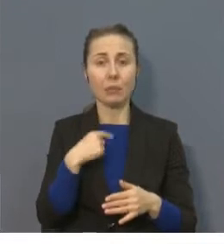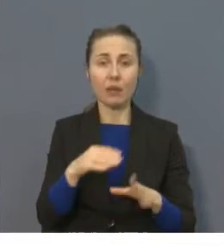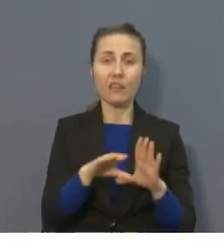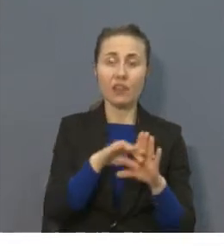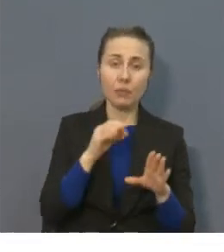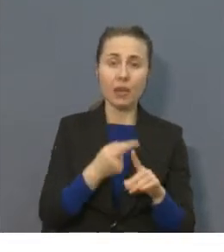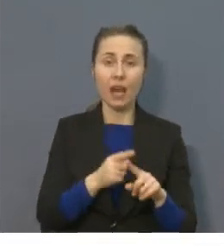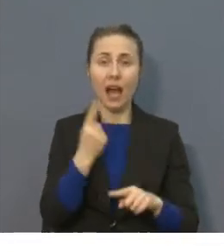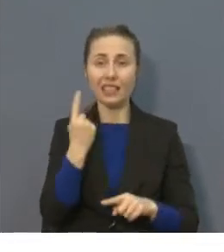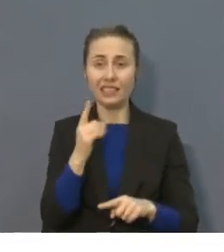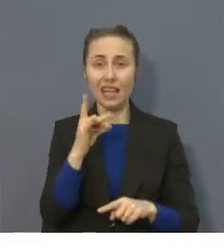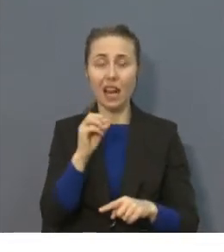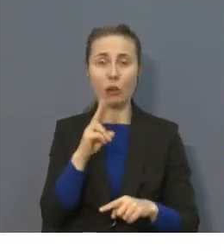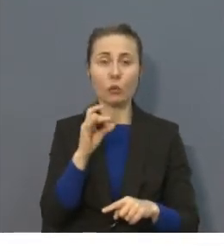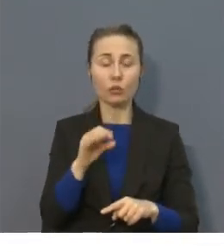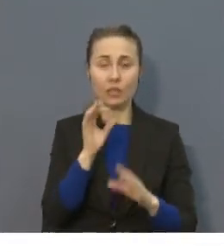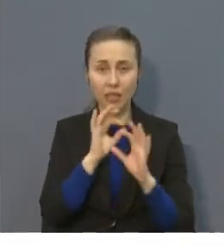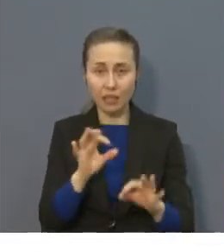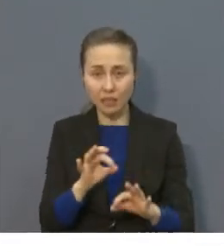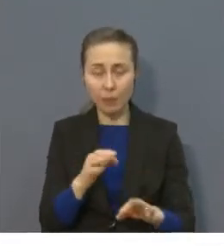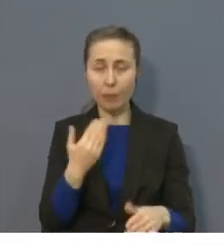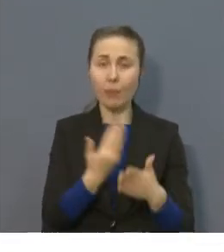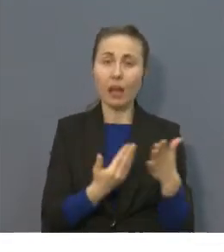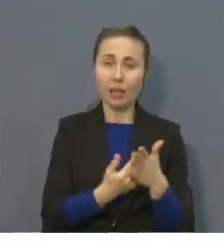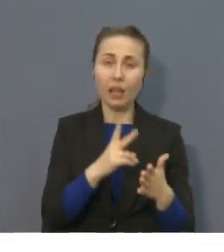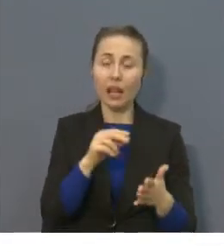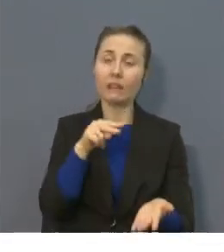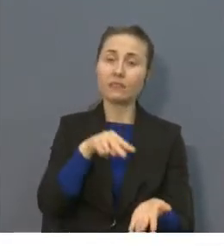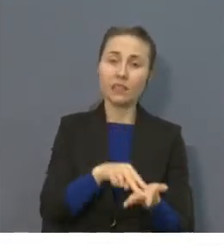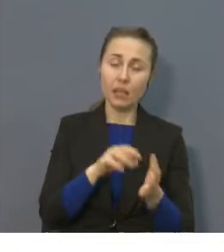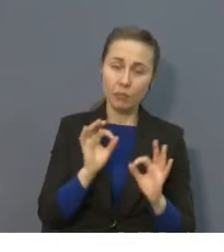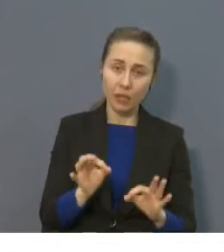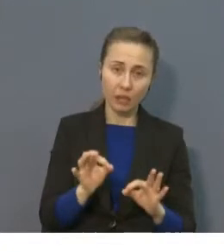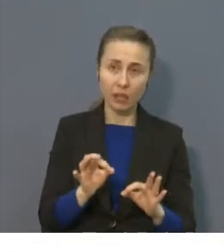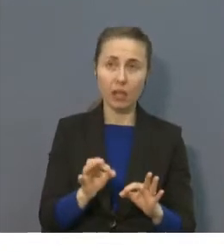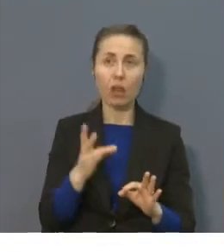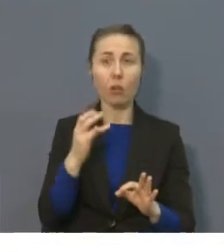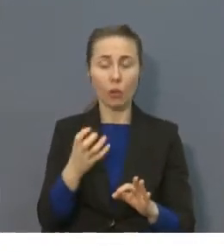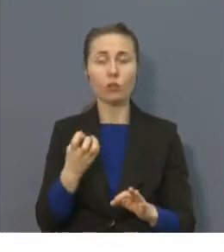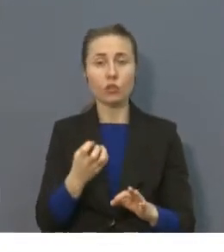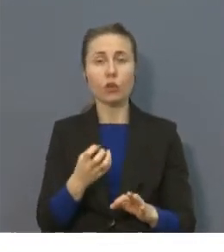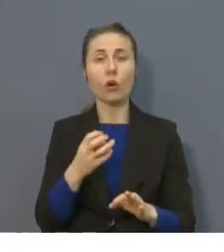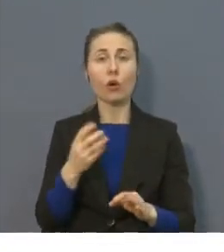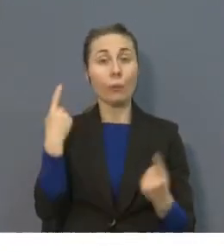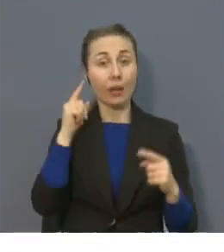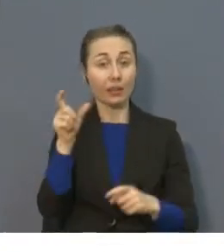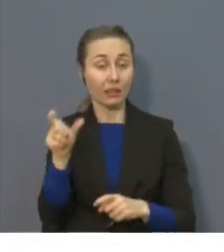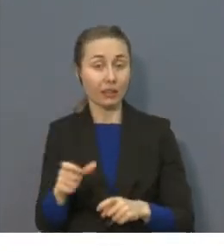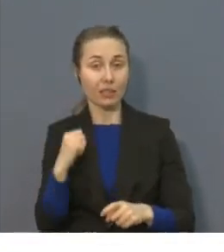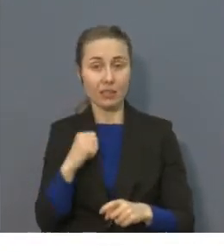сияқты программалар арқылы біз модельдермен келісіп фотосессия жүргізген